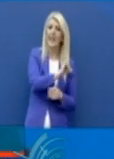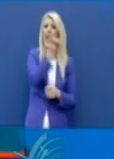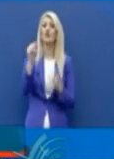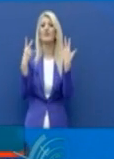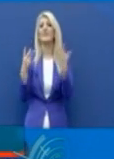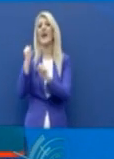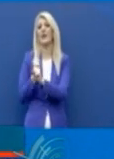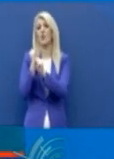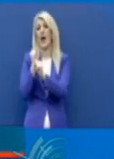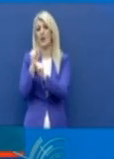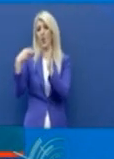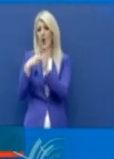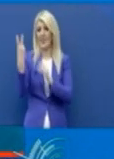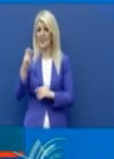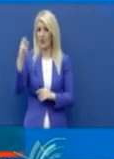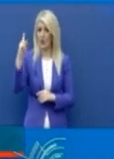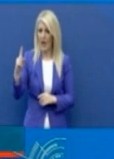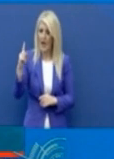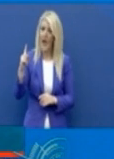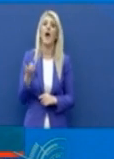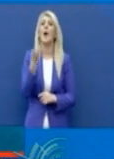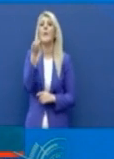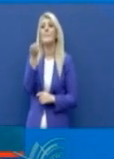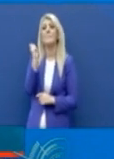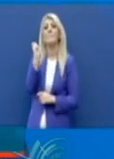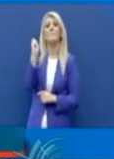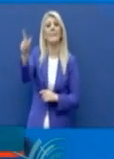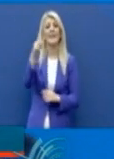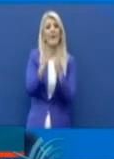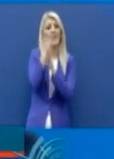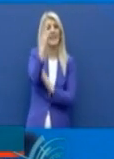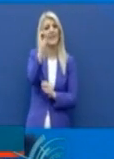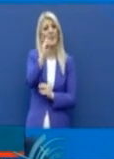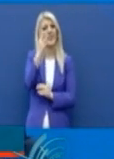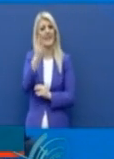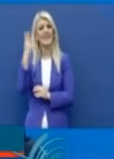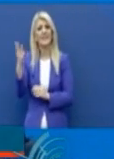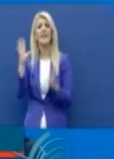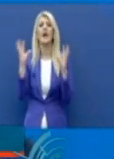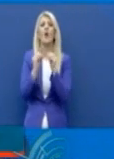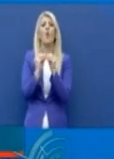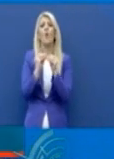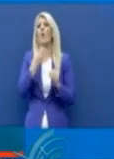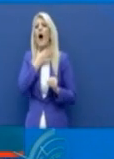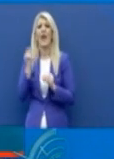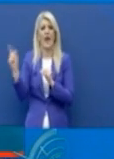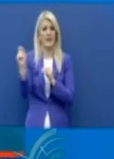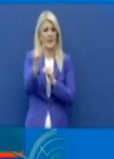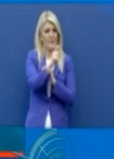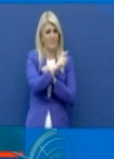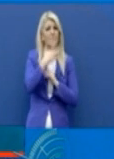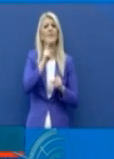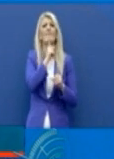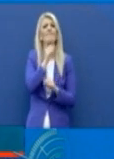2021, καθώς και της αποστολής SMS στο 13033 για τις αναγκαίες μετακινήσεις.